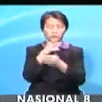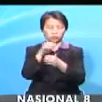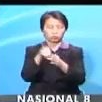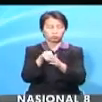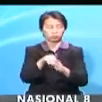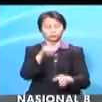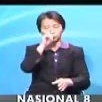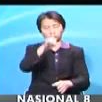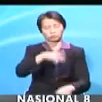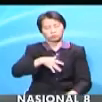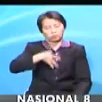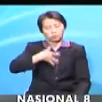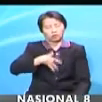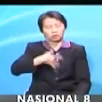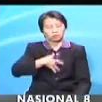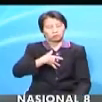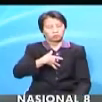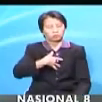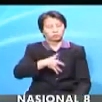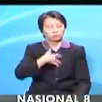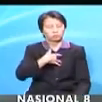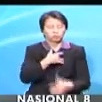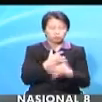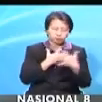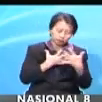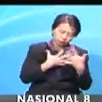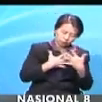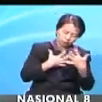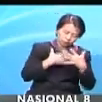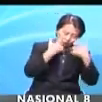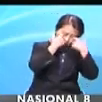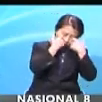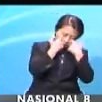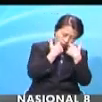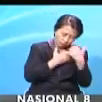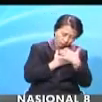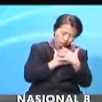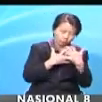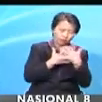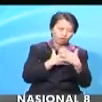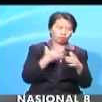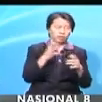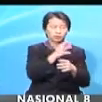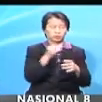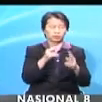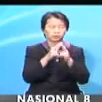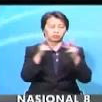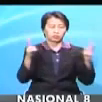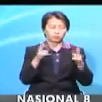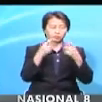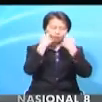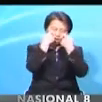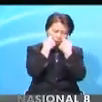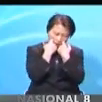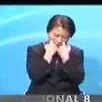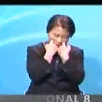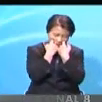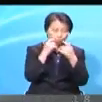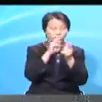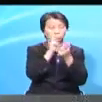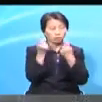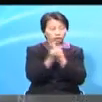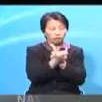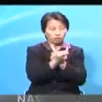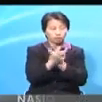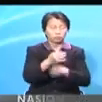tentunya Rasa trauma dan juga rasa begitu terharu dan keadaan yang